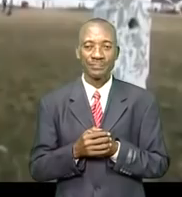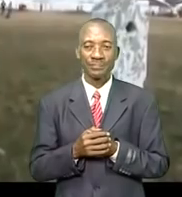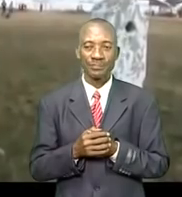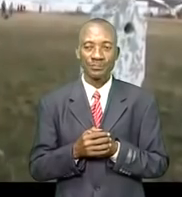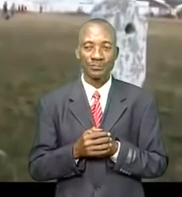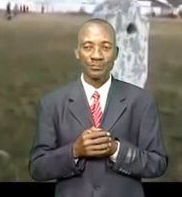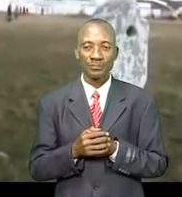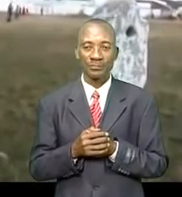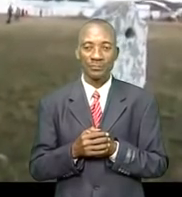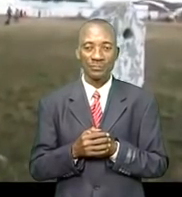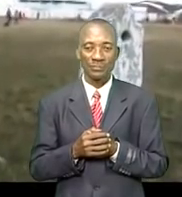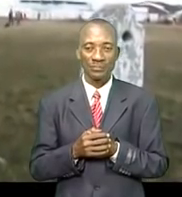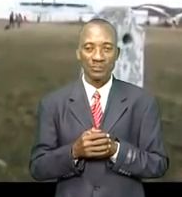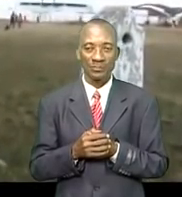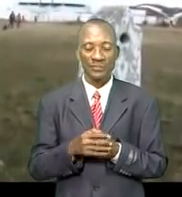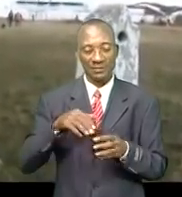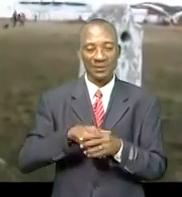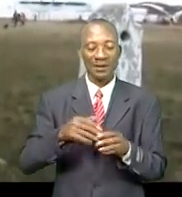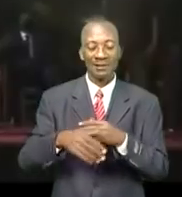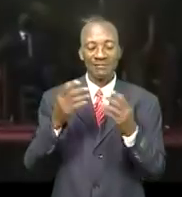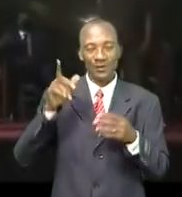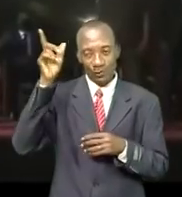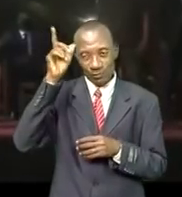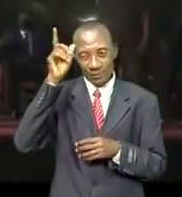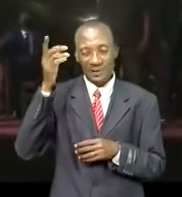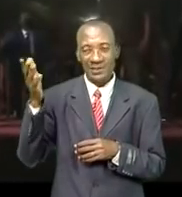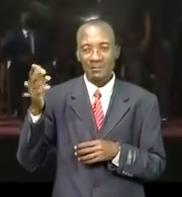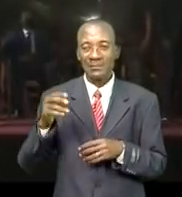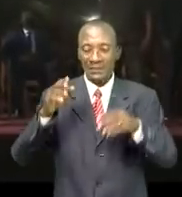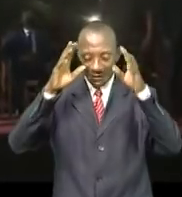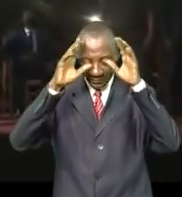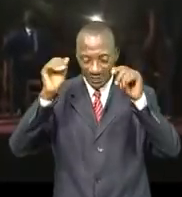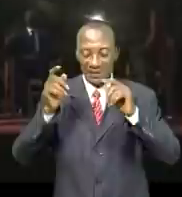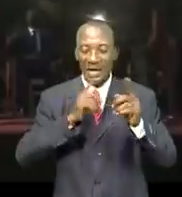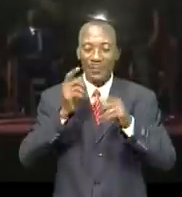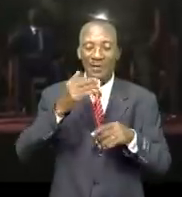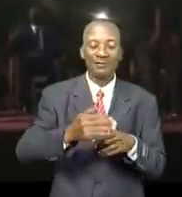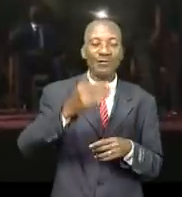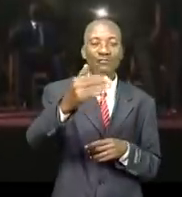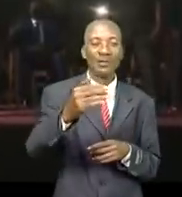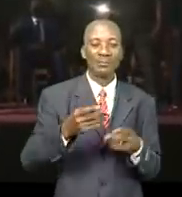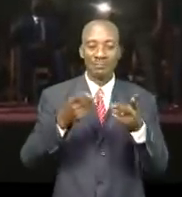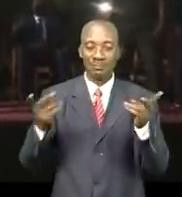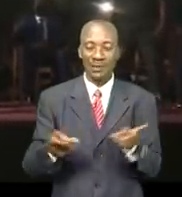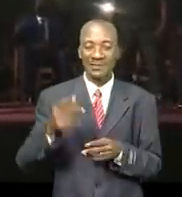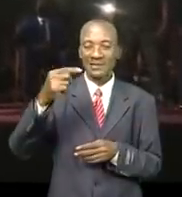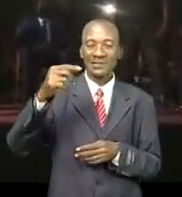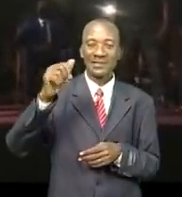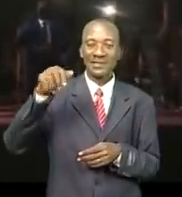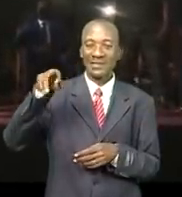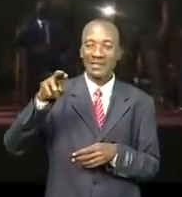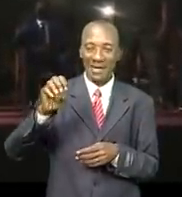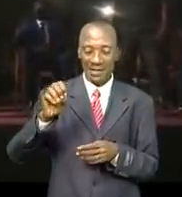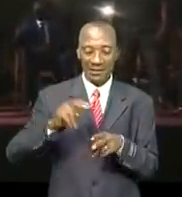Preuve du triomphe de Félix Tshisekedi à Lubumbashi, c'est le meeting improvisé à la place de la gare où une foule nombreuse